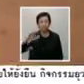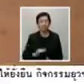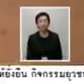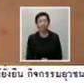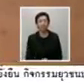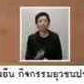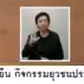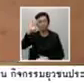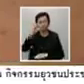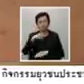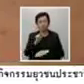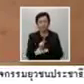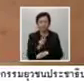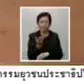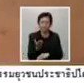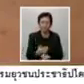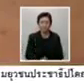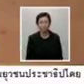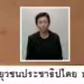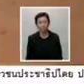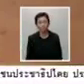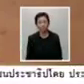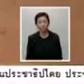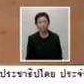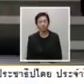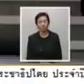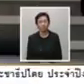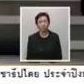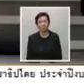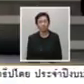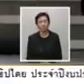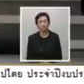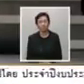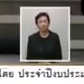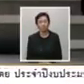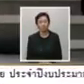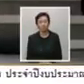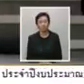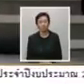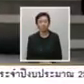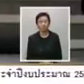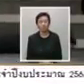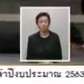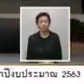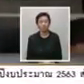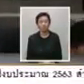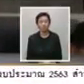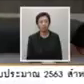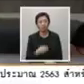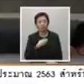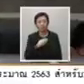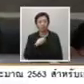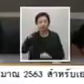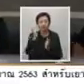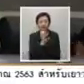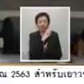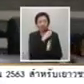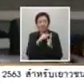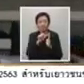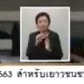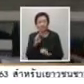อประท้วงท่านประธาน ท่านวิรัตประท้วง ครับดูความเคารพท่านประธาน ผมที่จริงแล้วผมอยากจะรีบให้ท่านเสรีพิสุทธิ์ได้อภิปราย